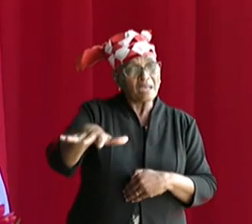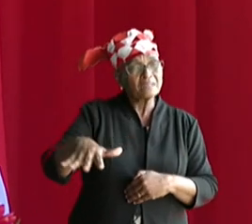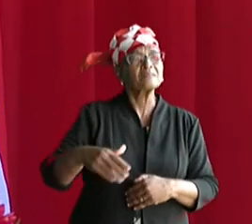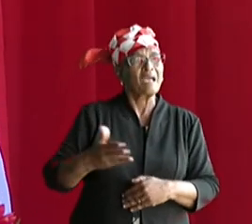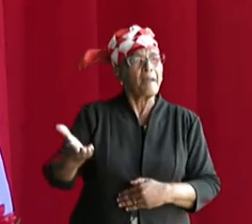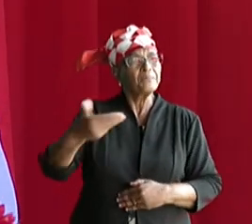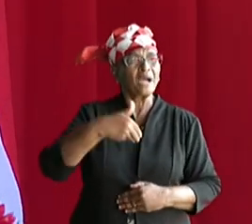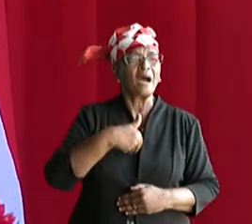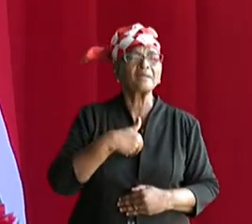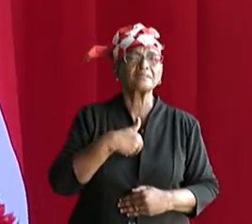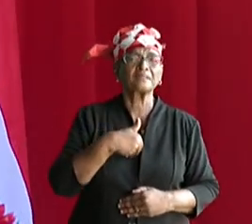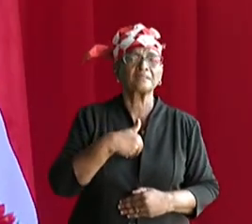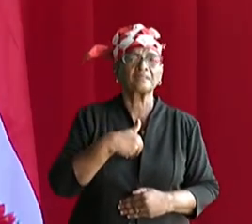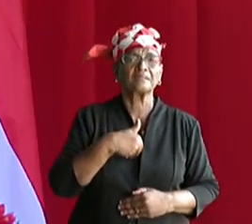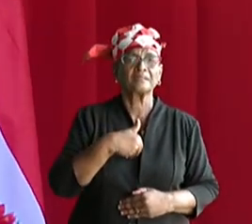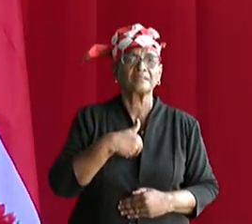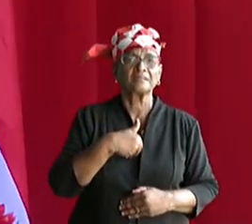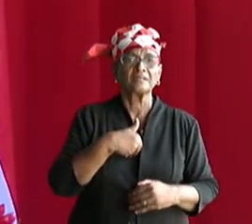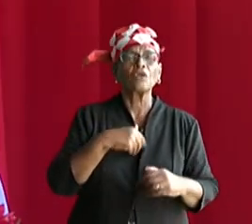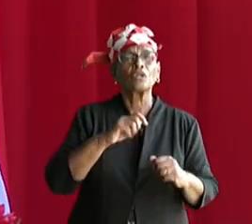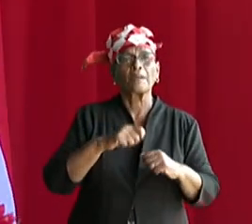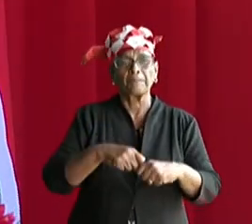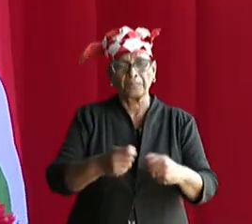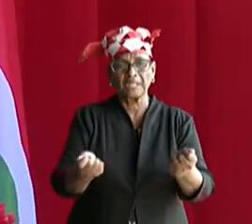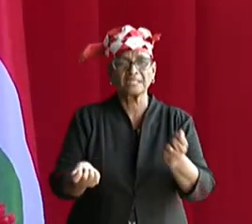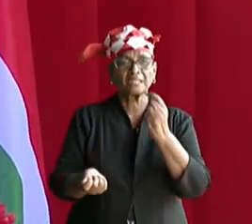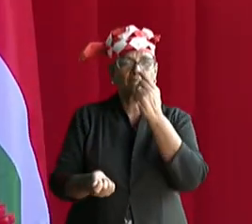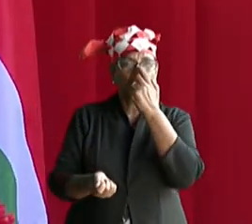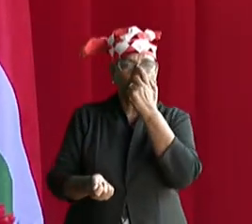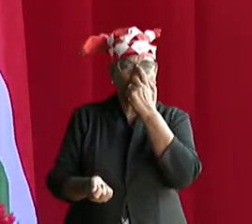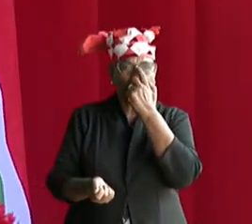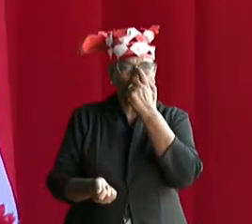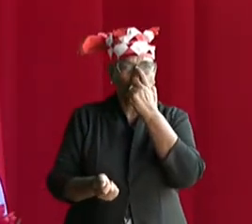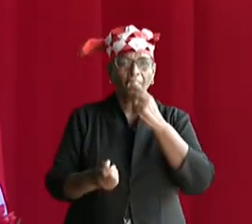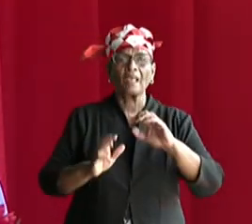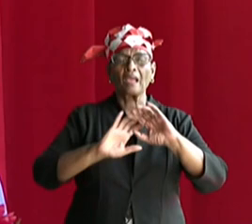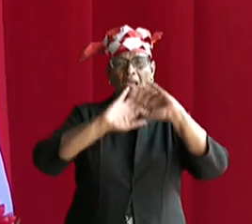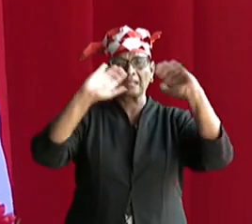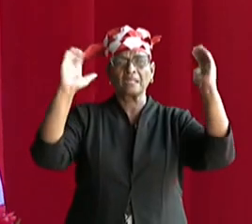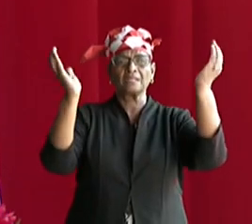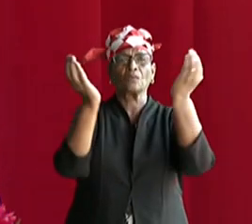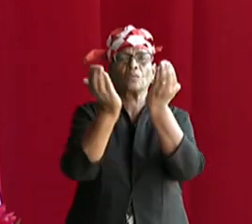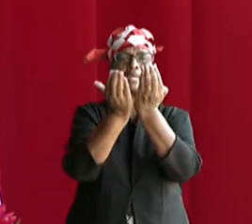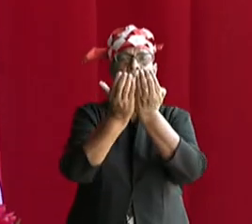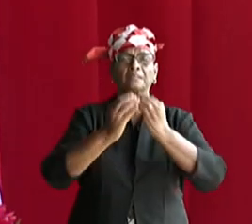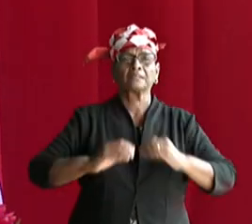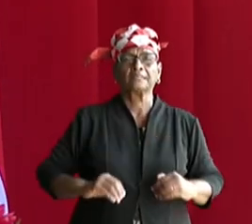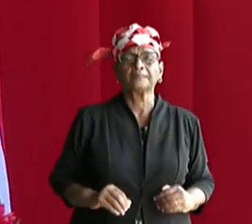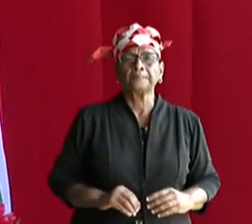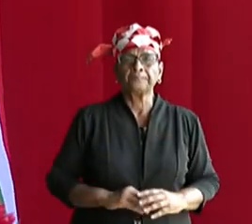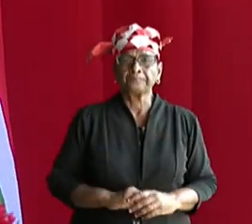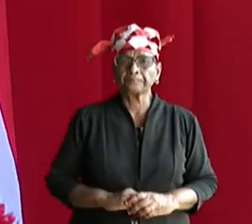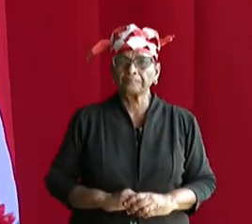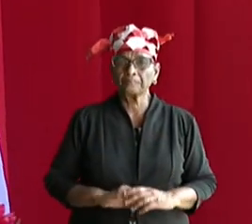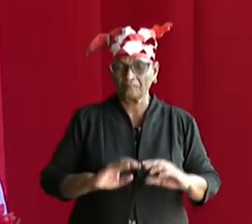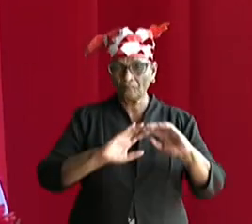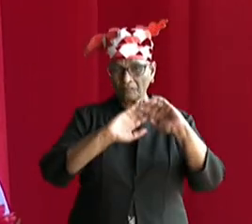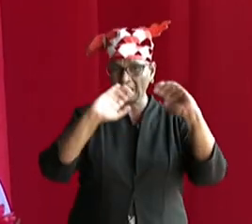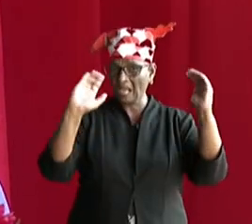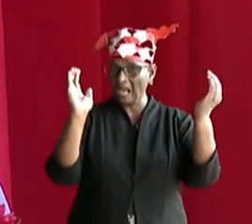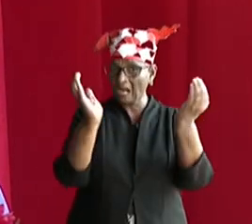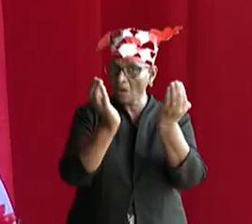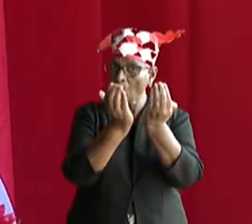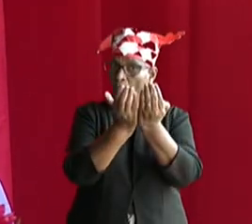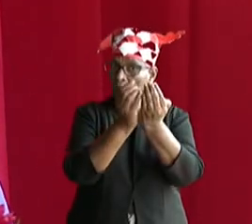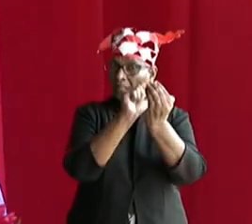ondervonden, kunnen presenteren aan de wereld. In alle